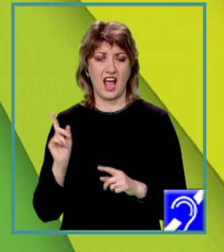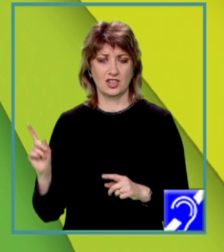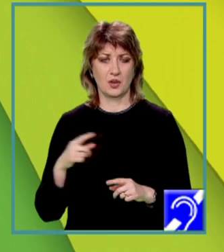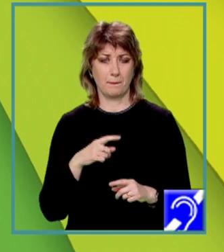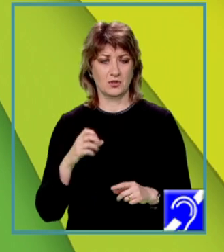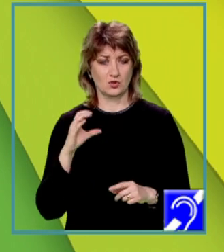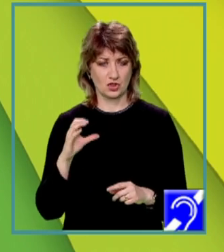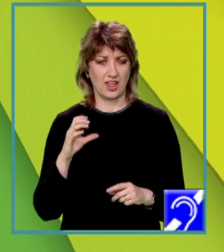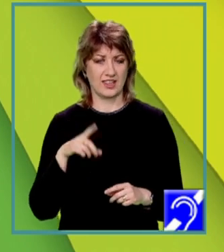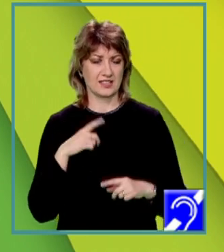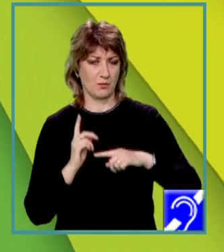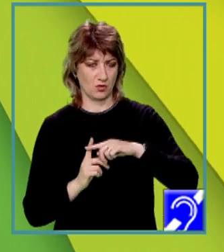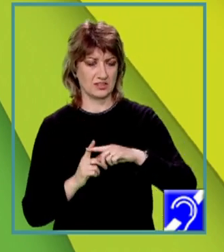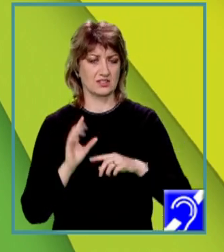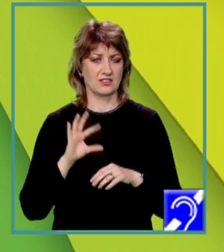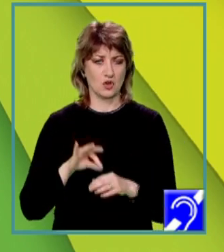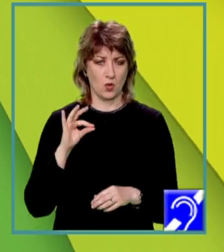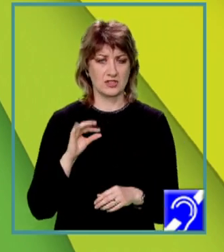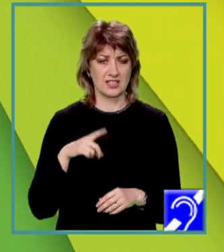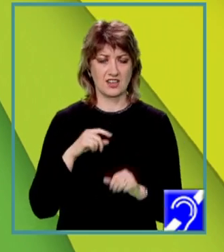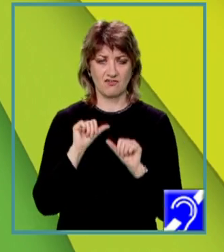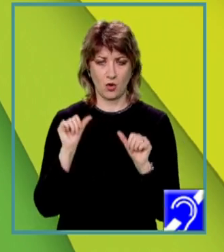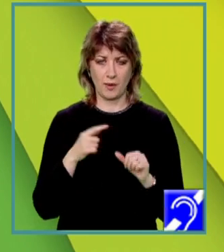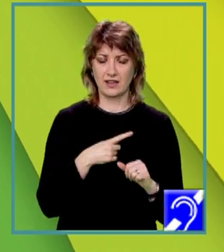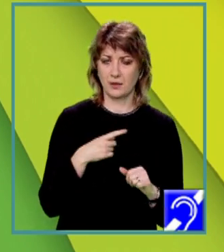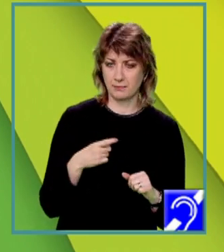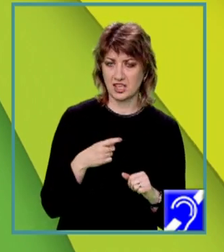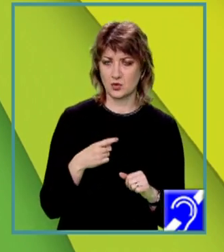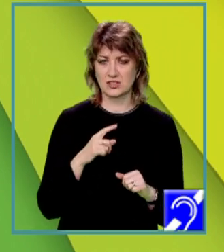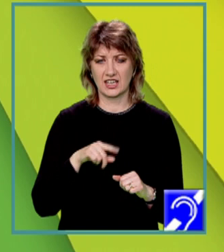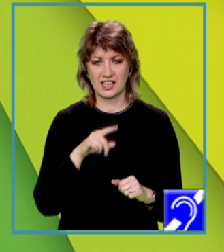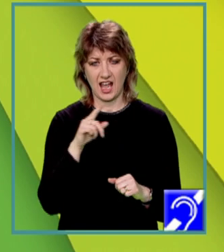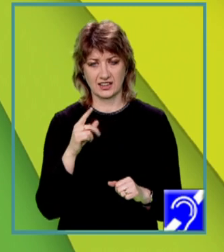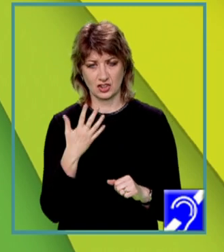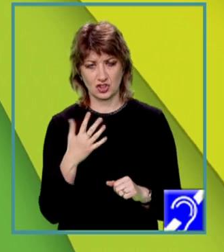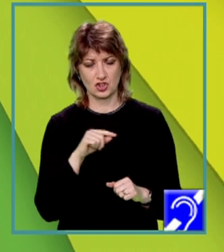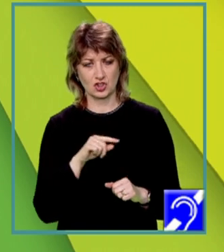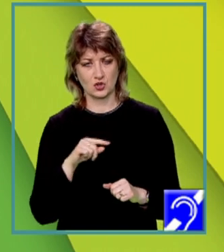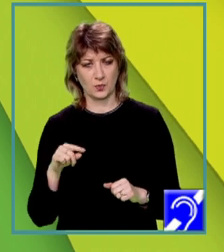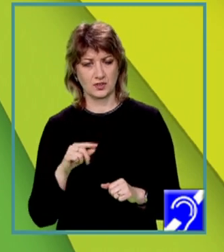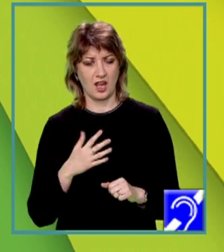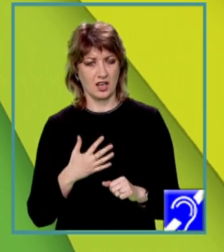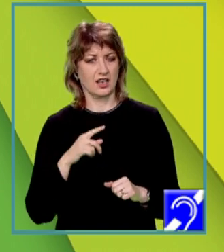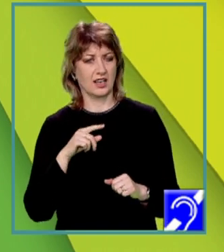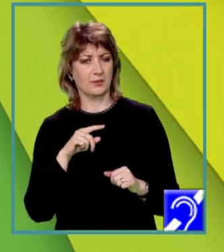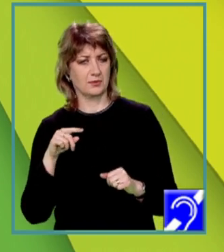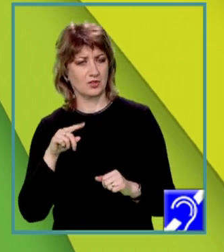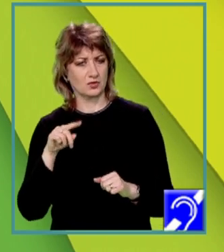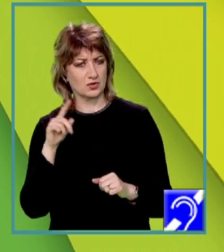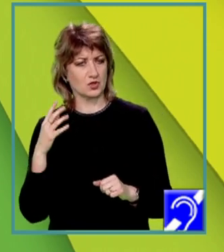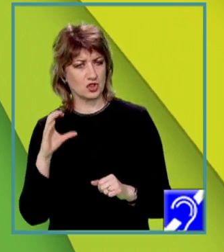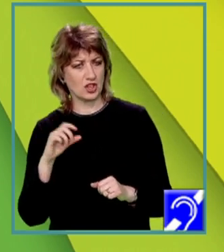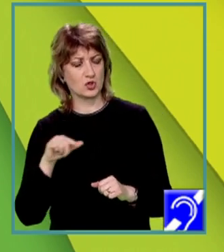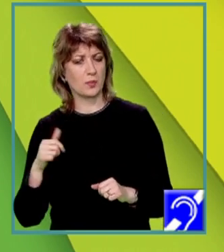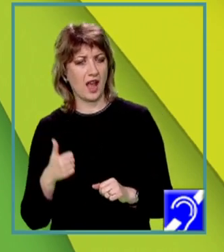cepi este pozitiv soluție va fi formată din minus radical din ce supra și plus radical din ce supra a